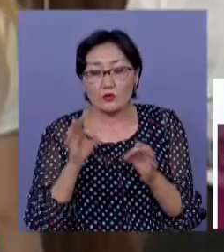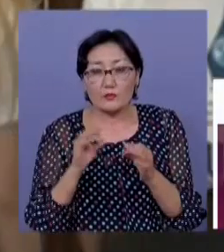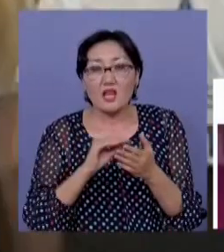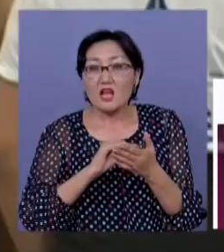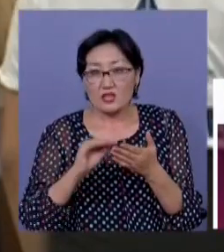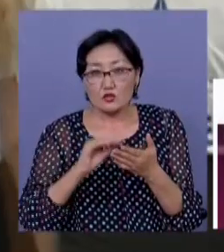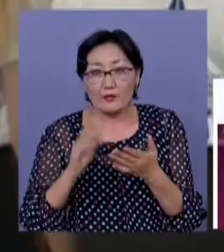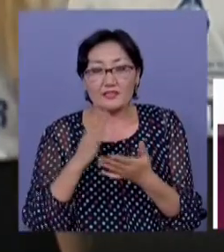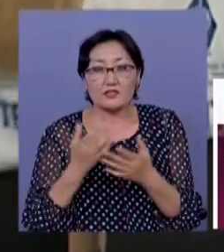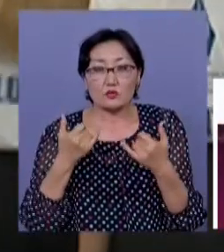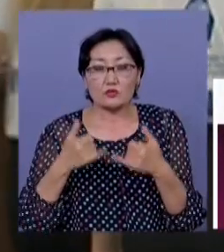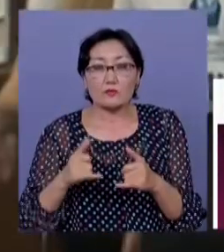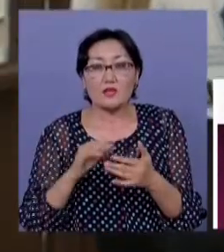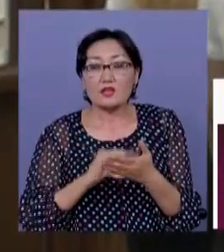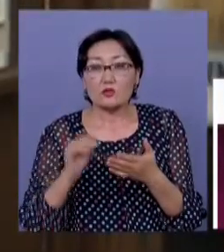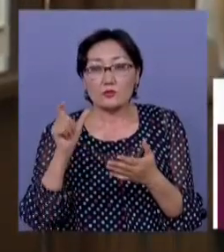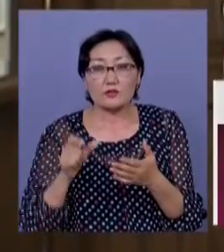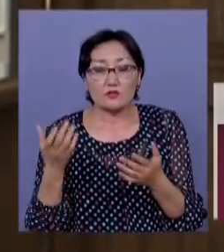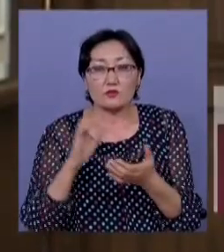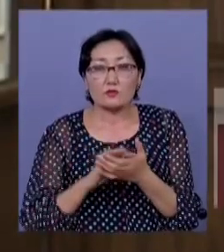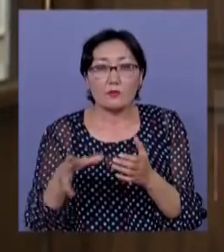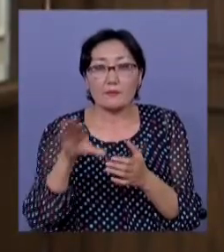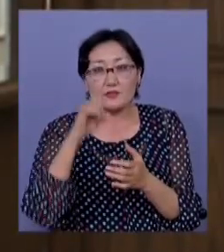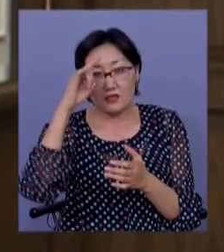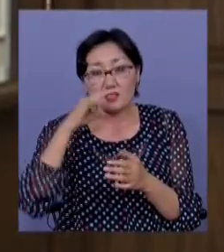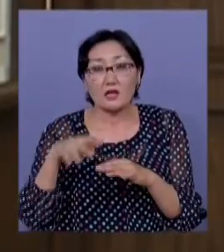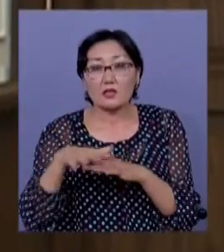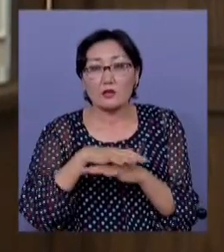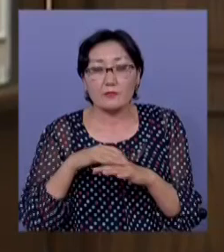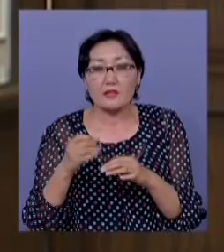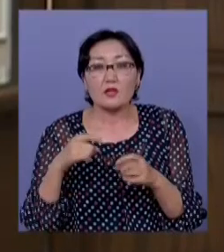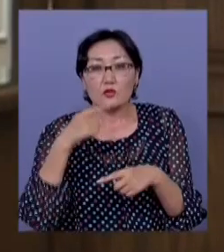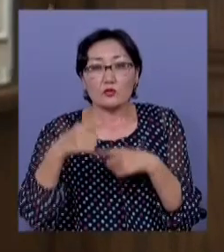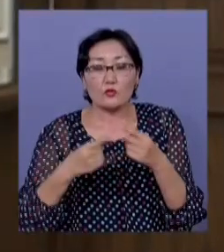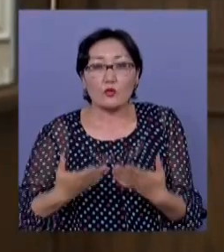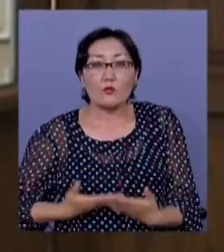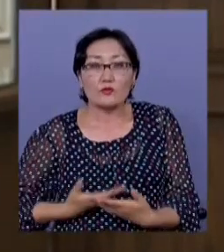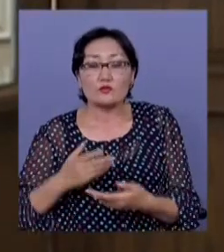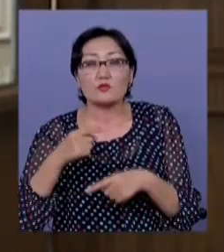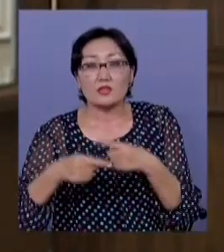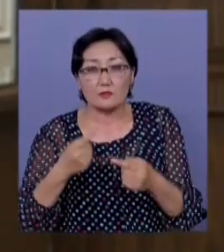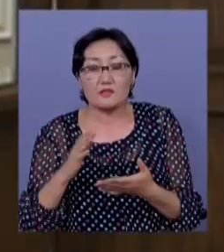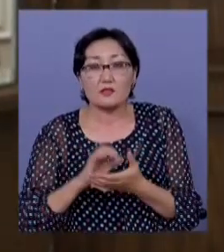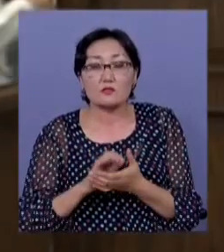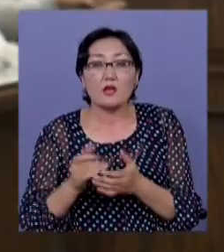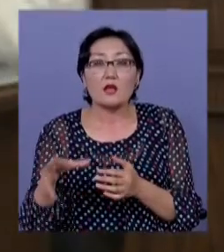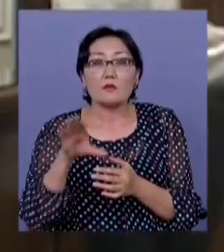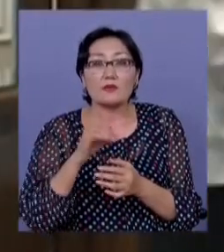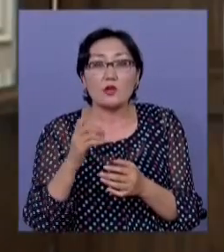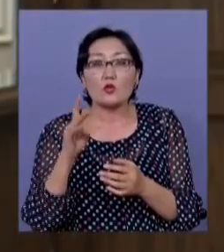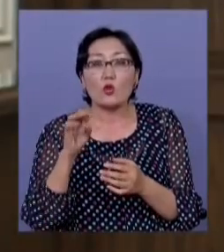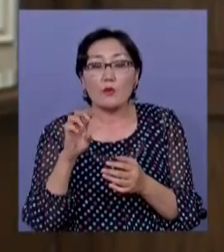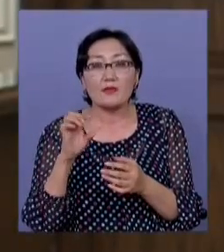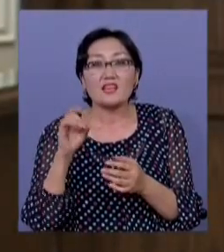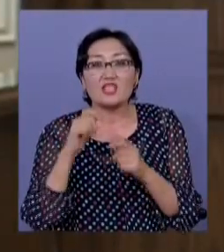таң қалды. Олар тек жазушымен ғана танысқан жоқ, бүкіл қазақ жұртымен, әдет ғұрпымен, өмір сүру салтымен танысты. Тіпті ол шығарма Нобель сыйлығына